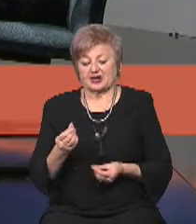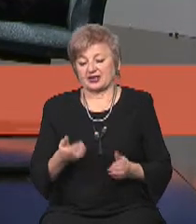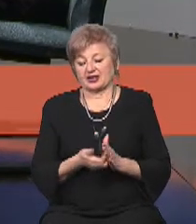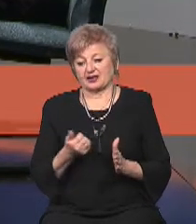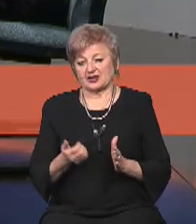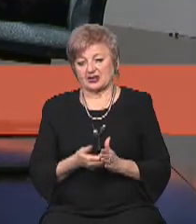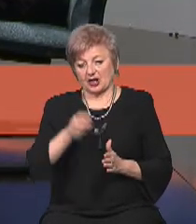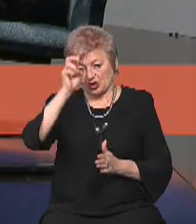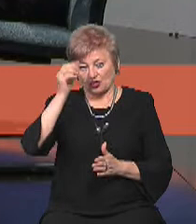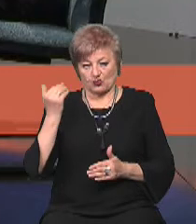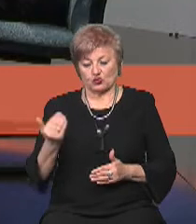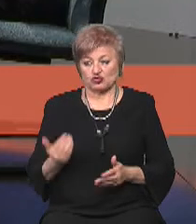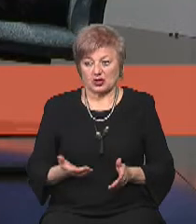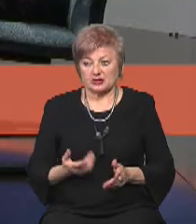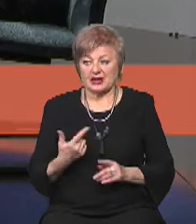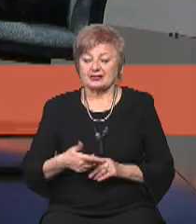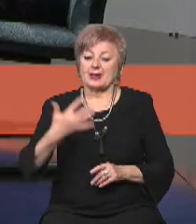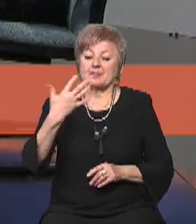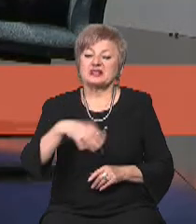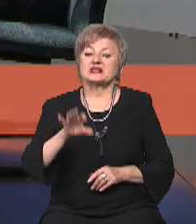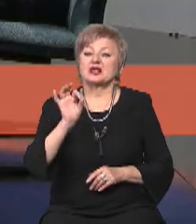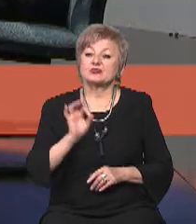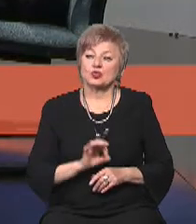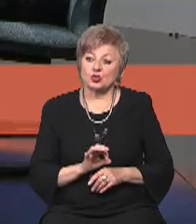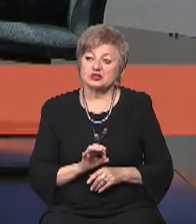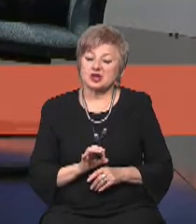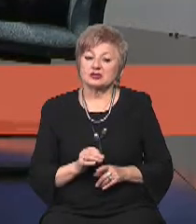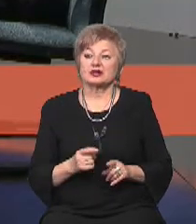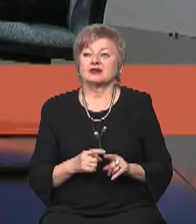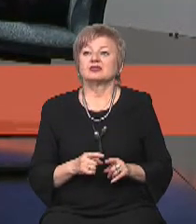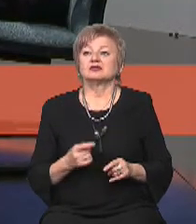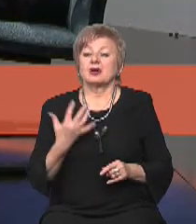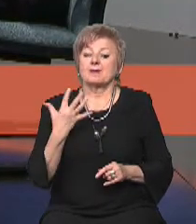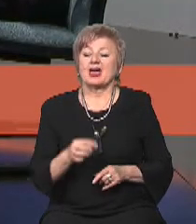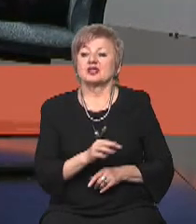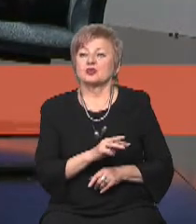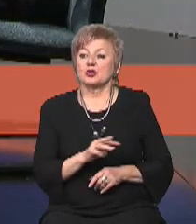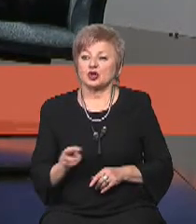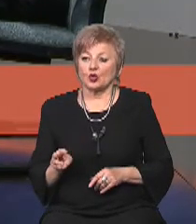бюджеті. І це 50% від цього бюджету на сьогодні, це 5 мільйонів.